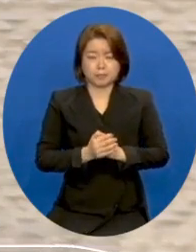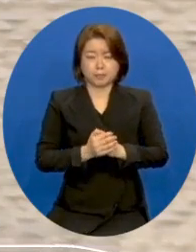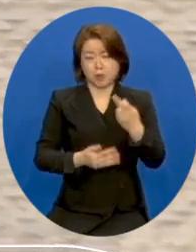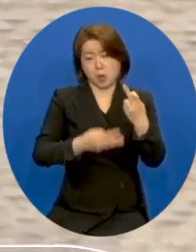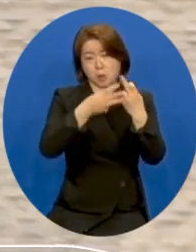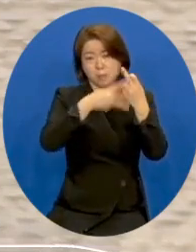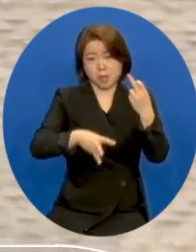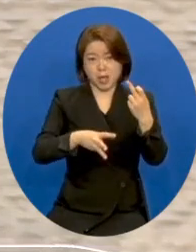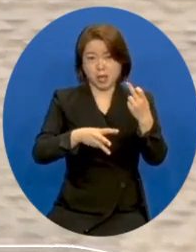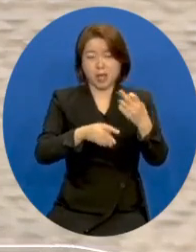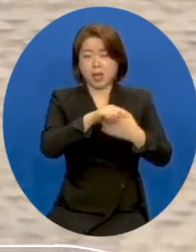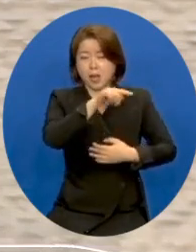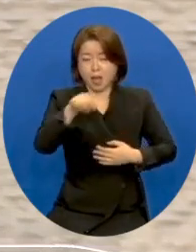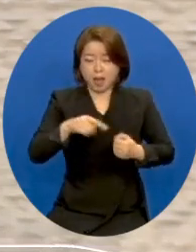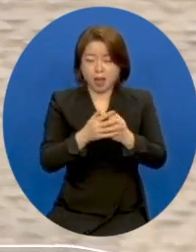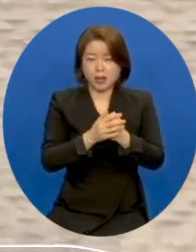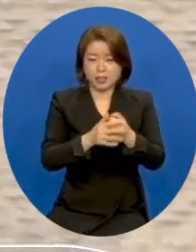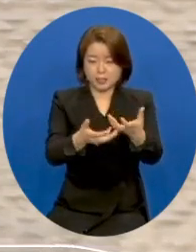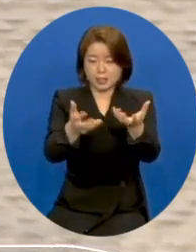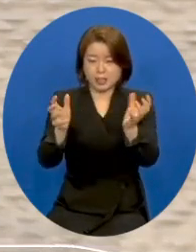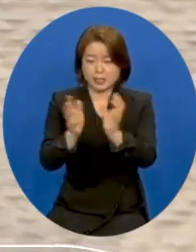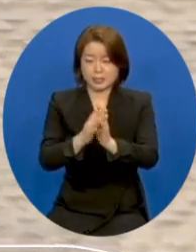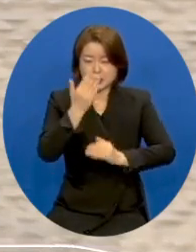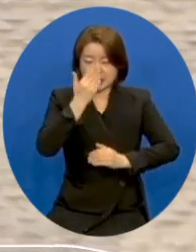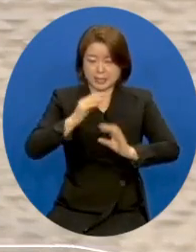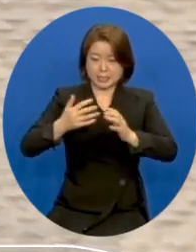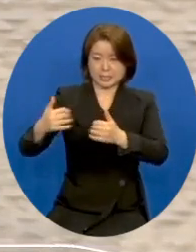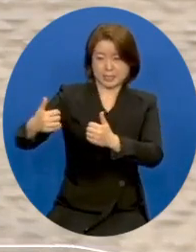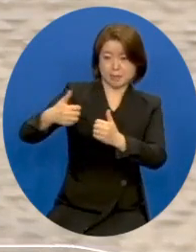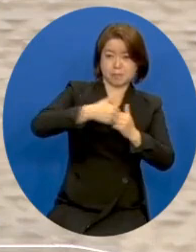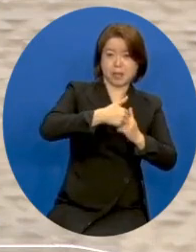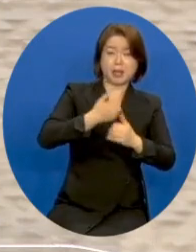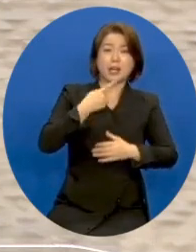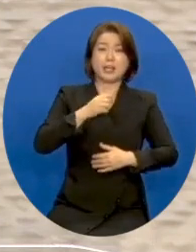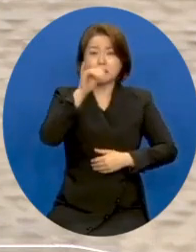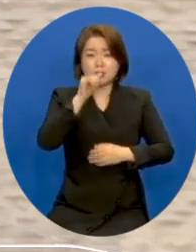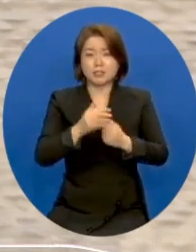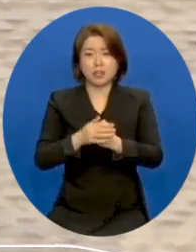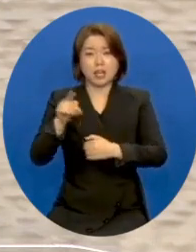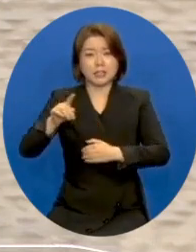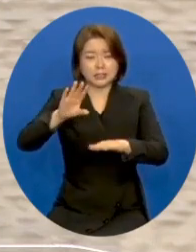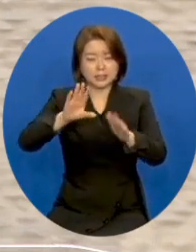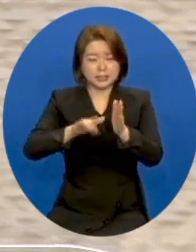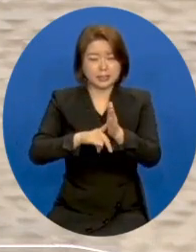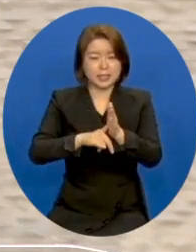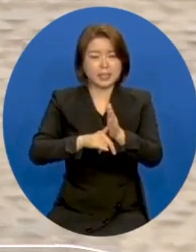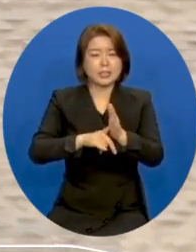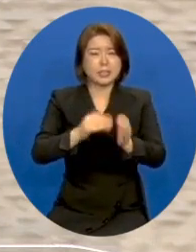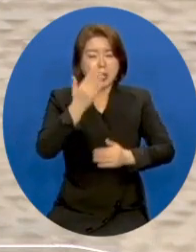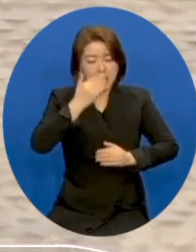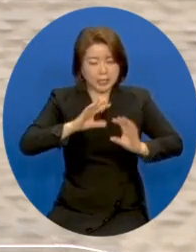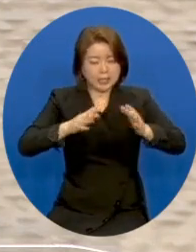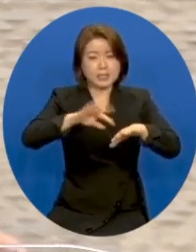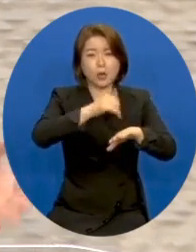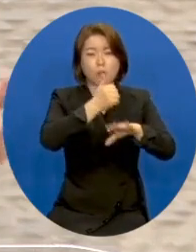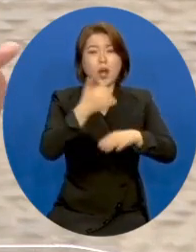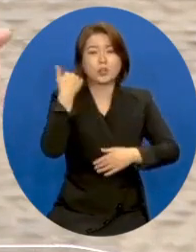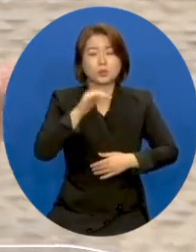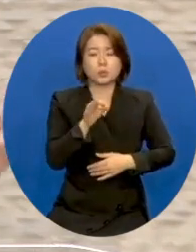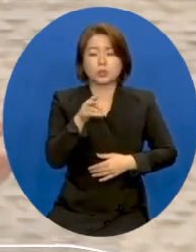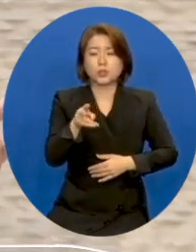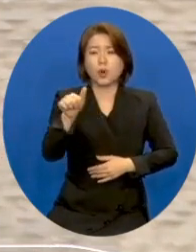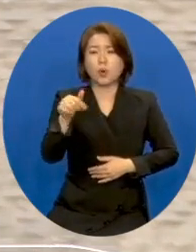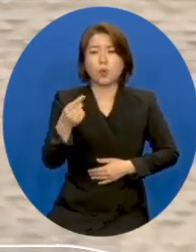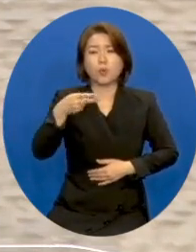연합군이 이스라엘을 침공해 온 때가 있었습니다. 그때 이스라엘의 왕이 여호사밧이었습니다.